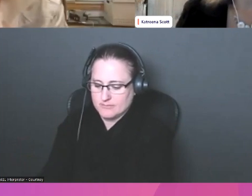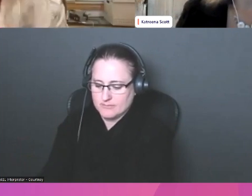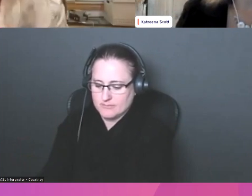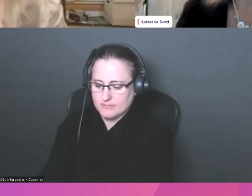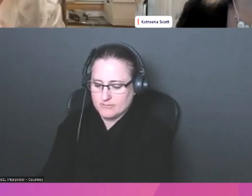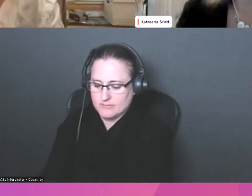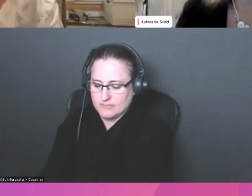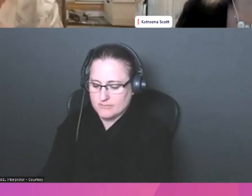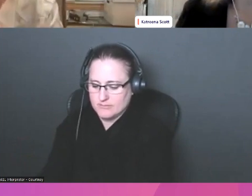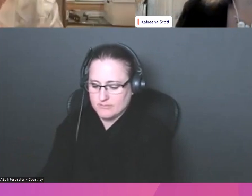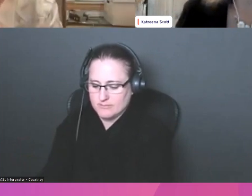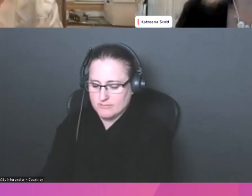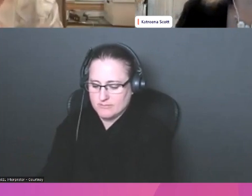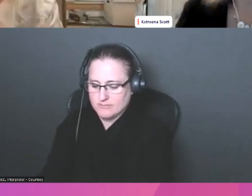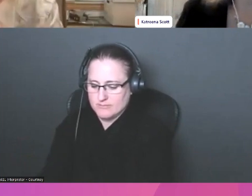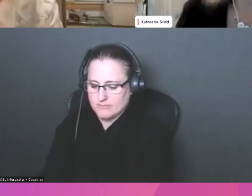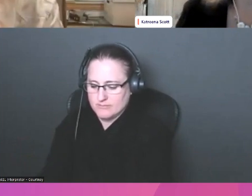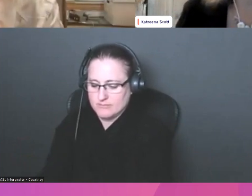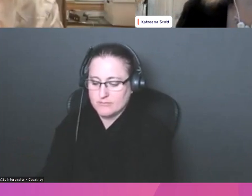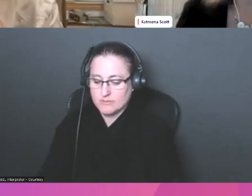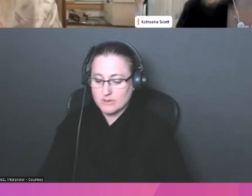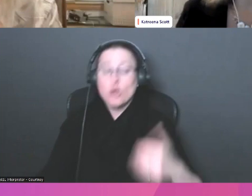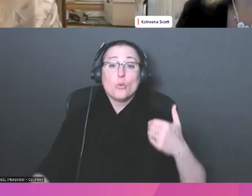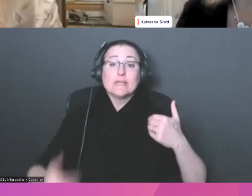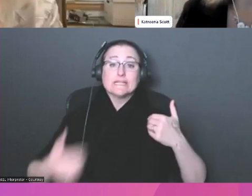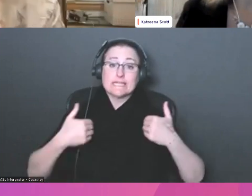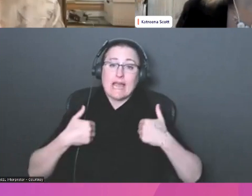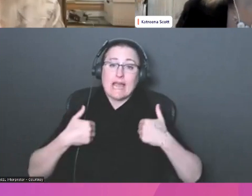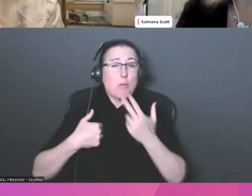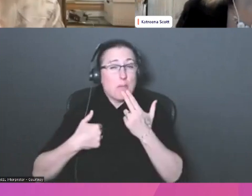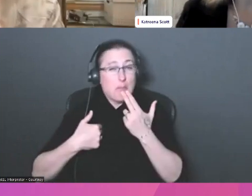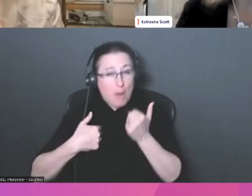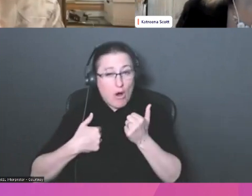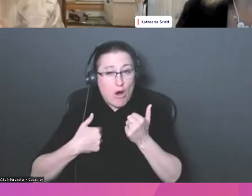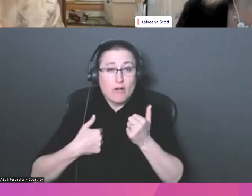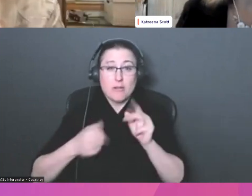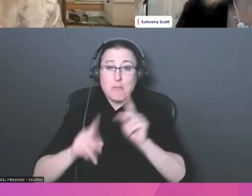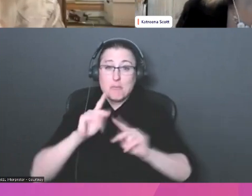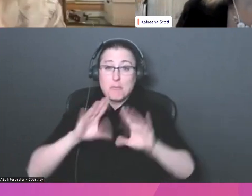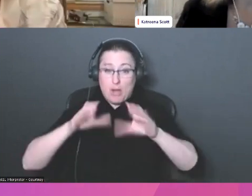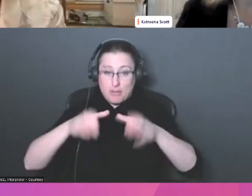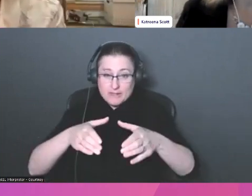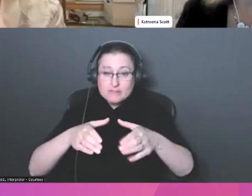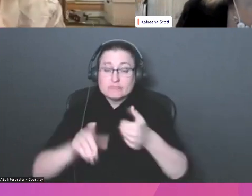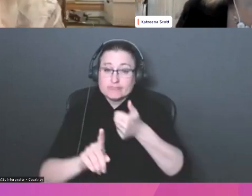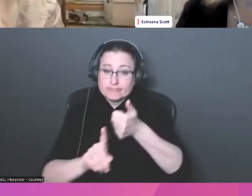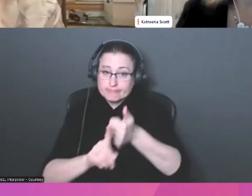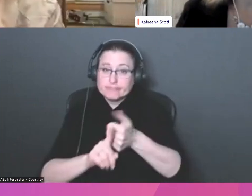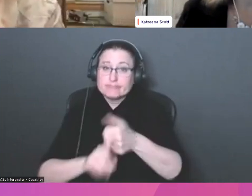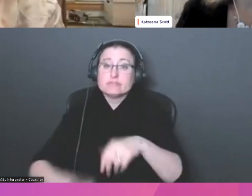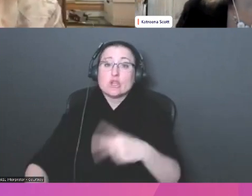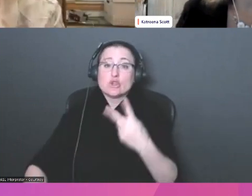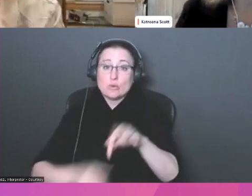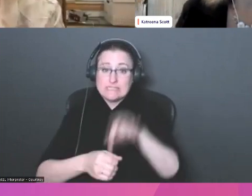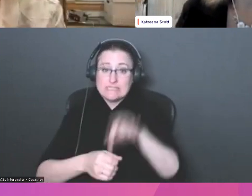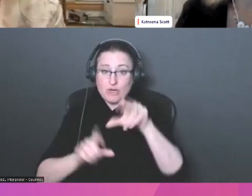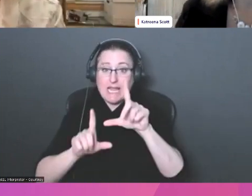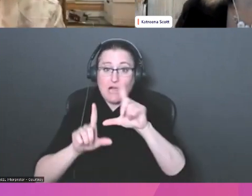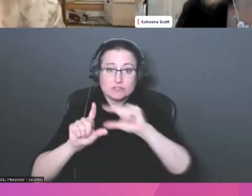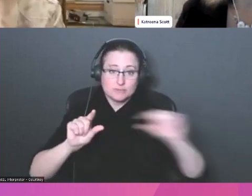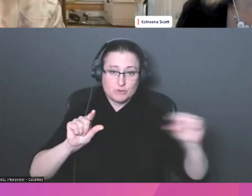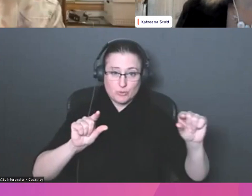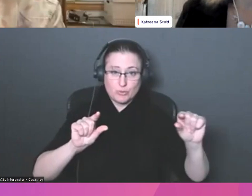avions un petit échantillonnage de femmes LGBTQ et bispirituelles, mais c'était un tout